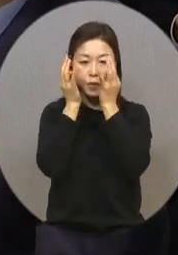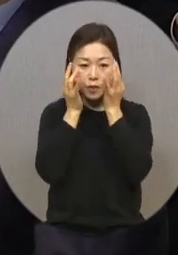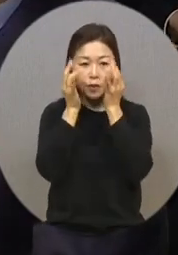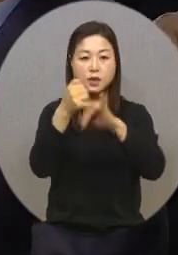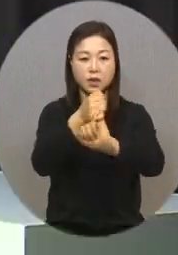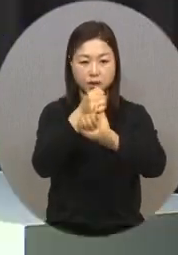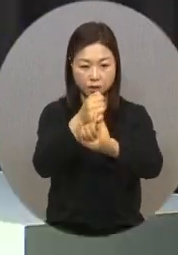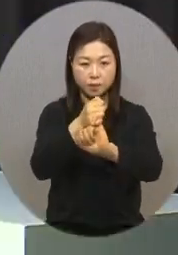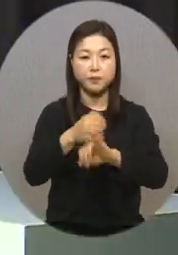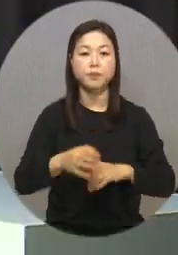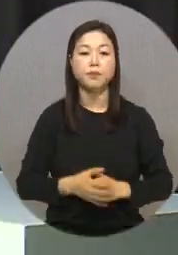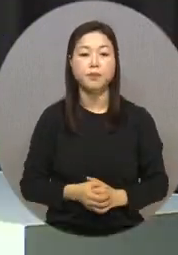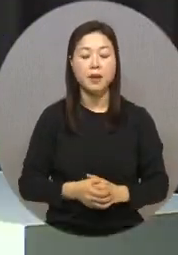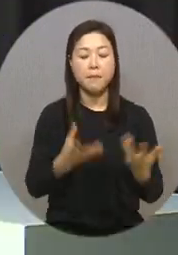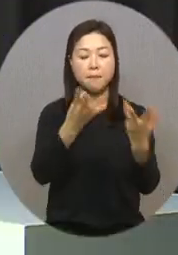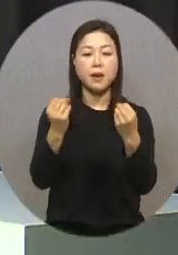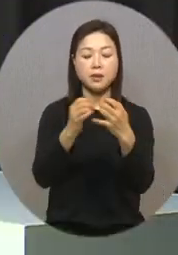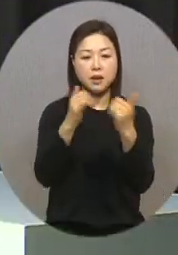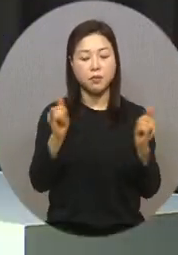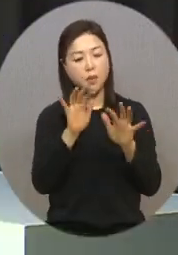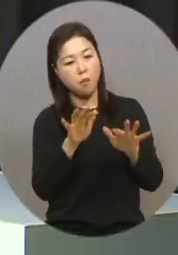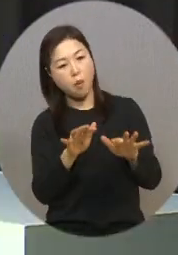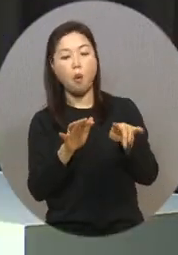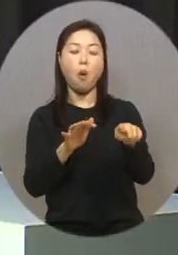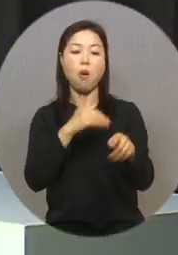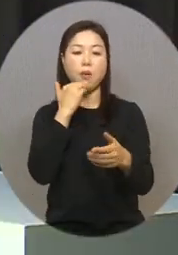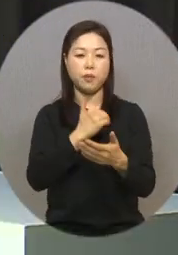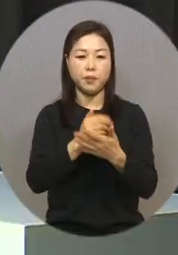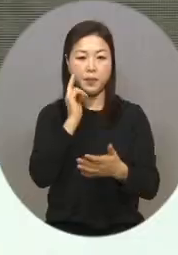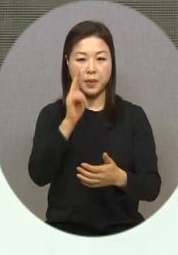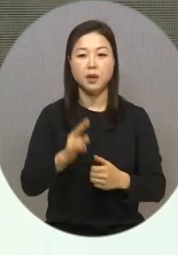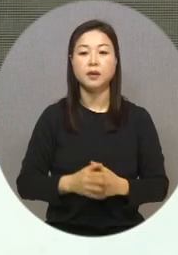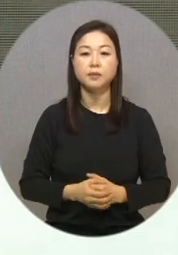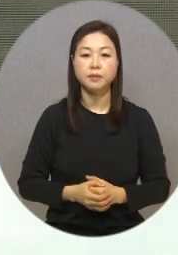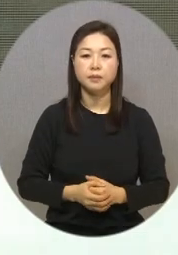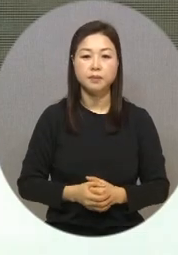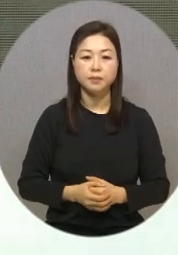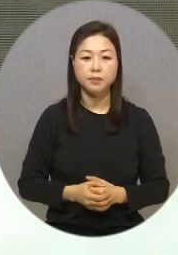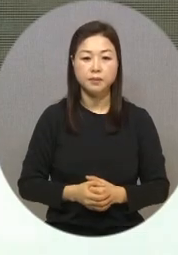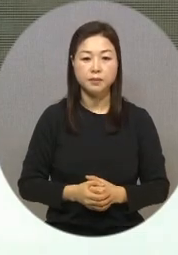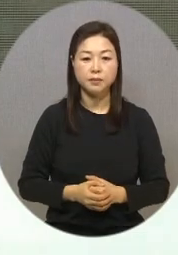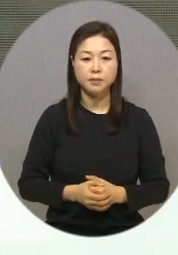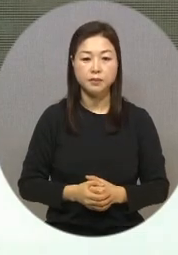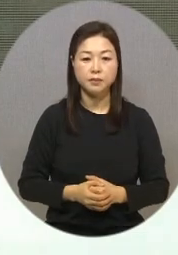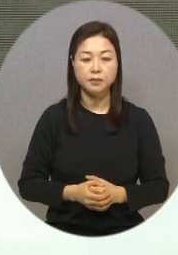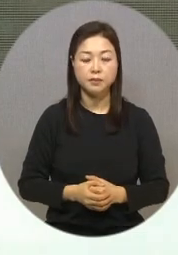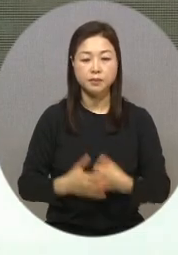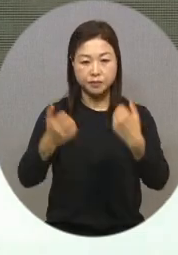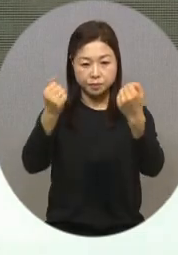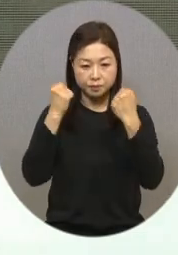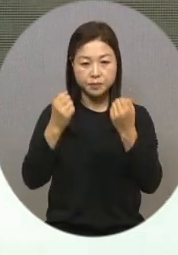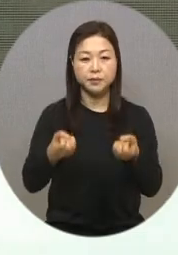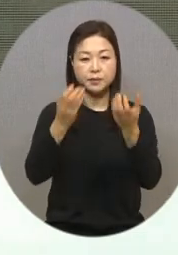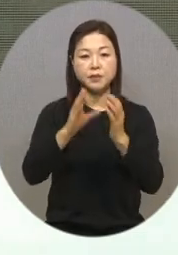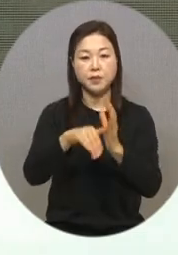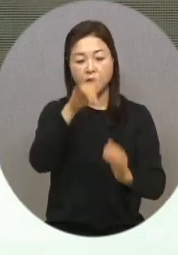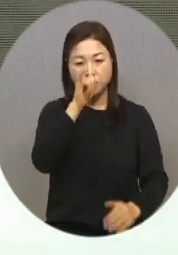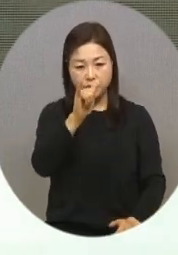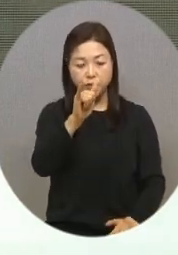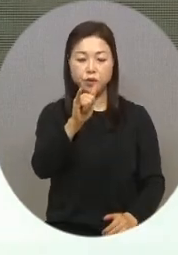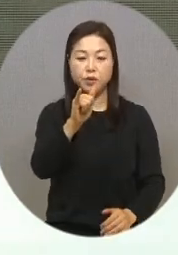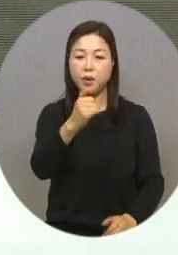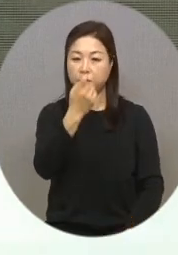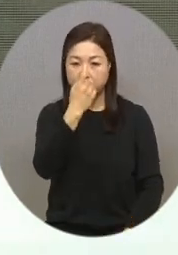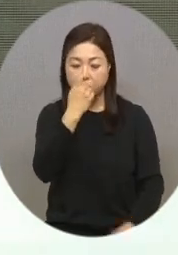보태겠다는 뜻을 전하며 많은 이들의 감동을 자아냈습니다. 수료식을 할 때 무수 교육생 5명